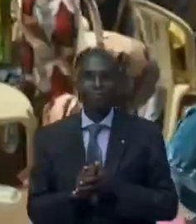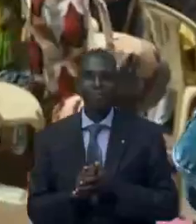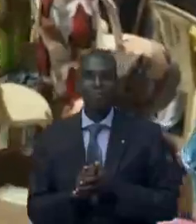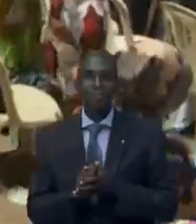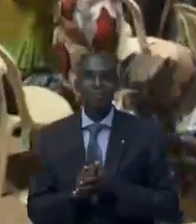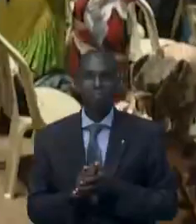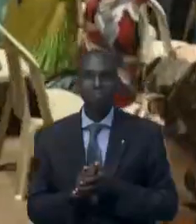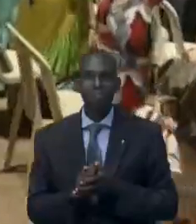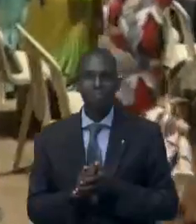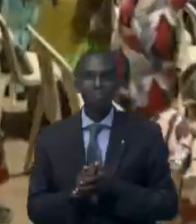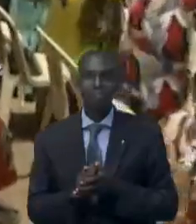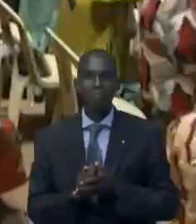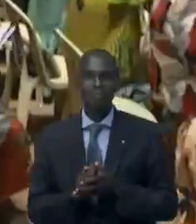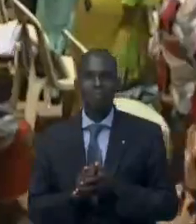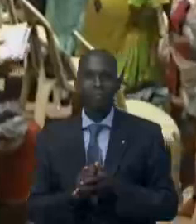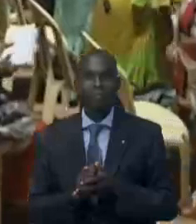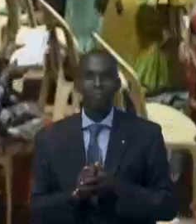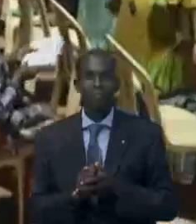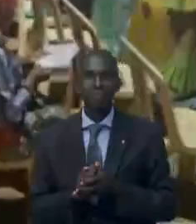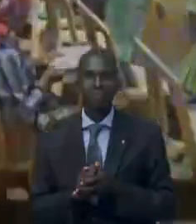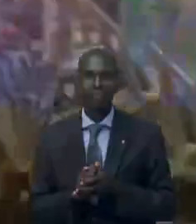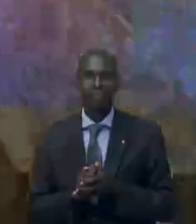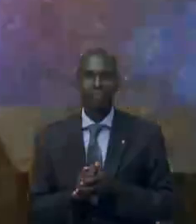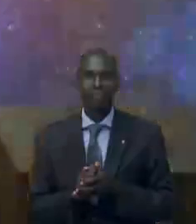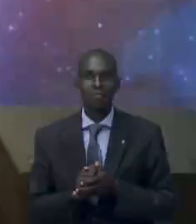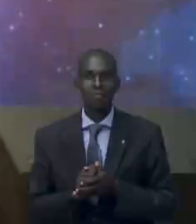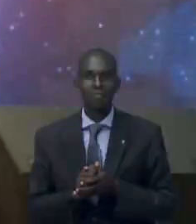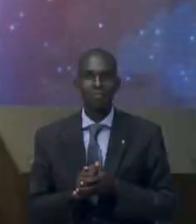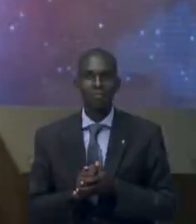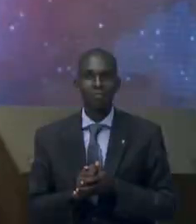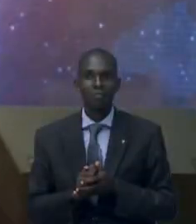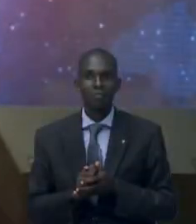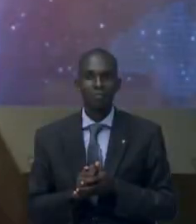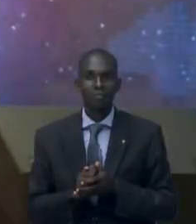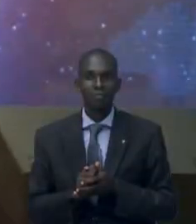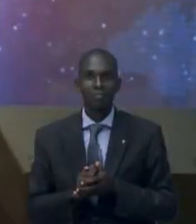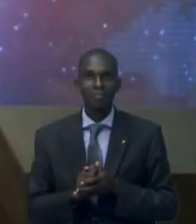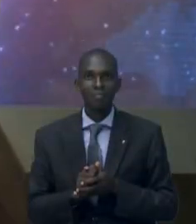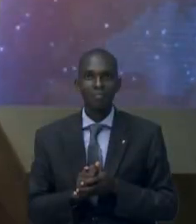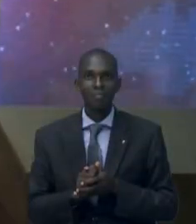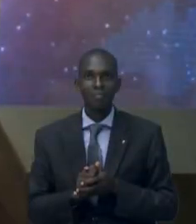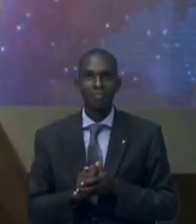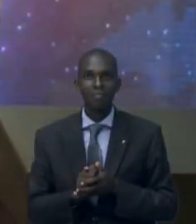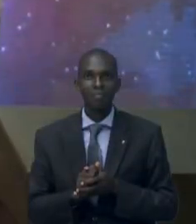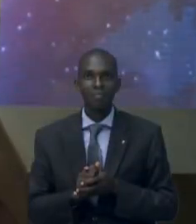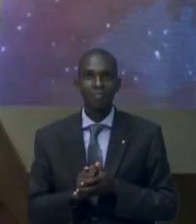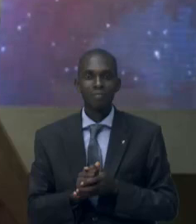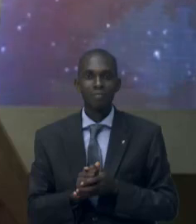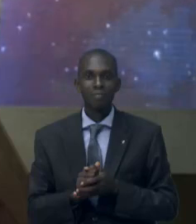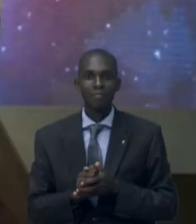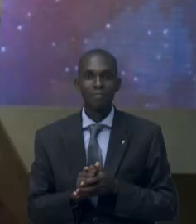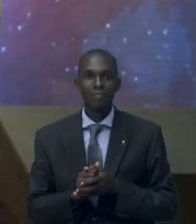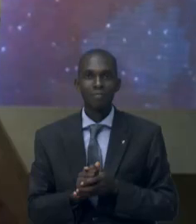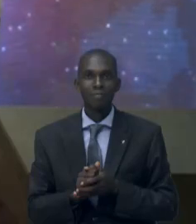merci pasteur nathanaël nous avons vraiment joué nous avons adoré ensemble comme le cerveau béni